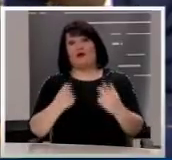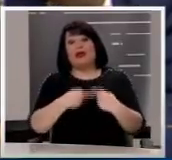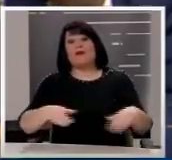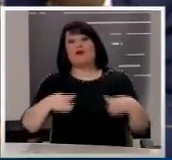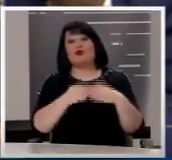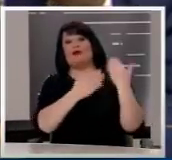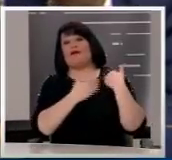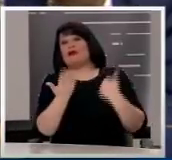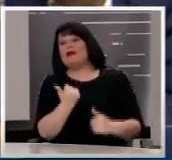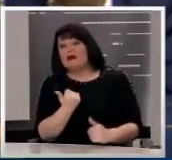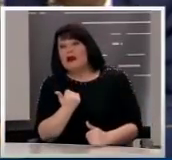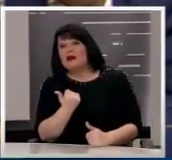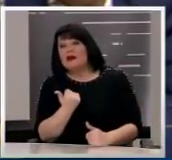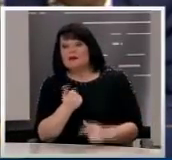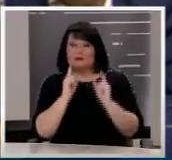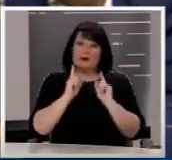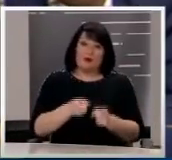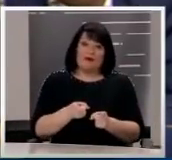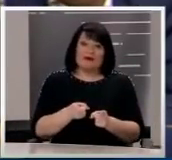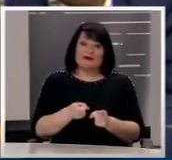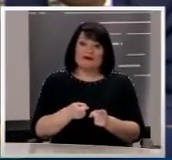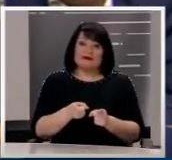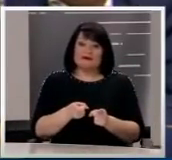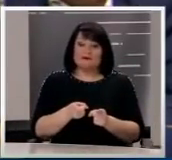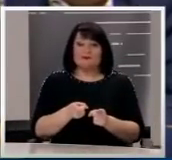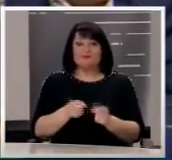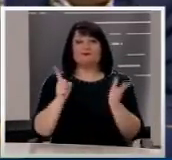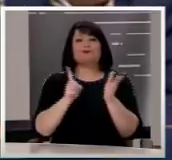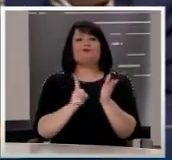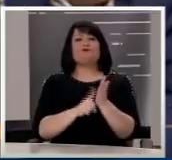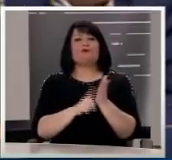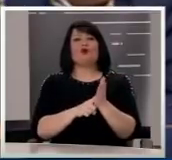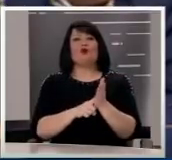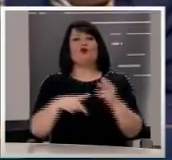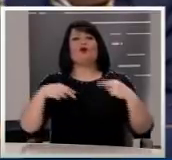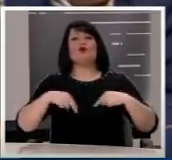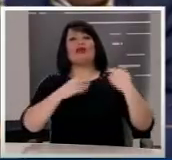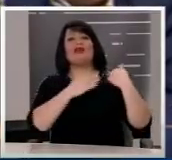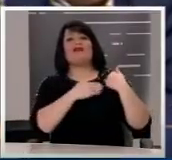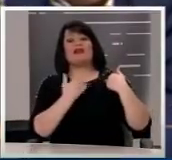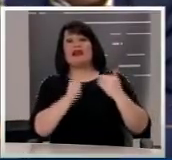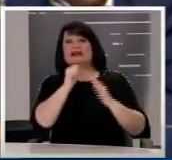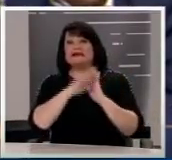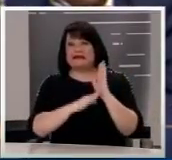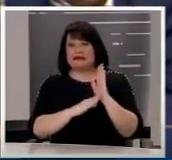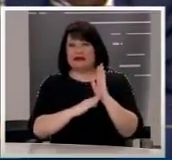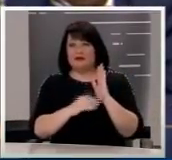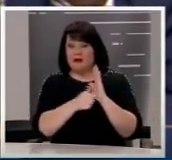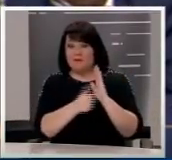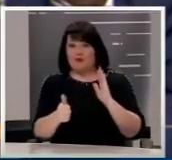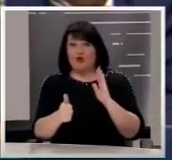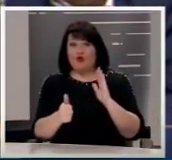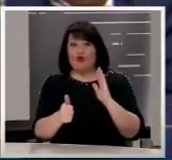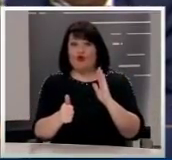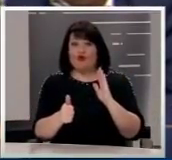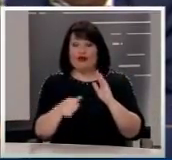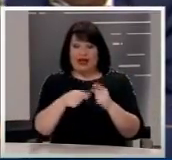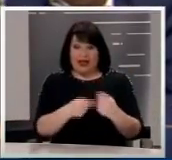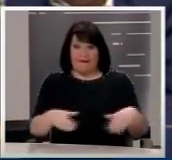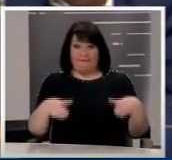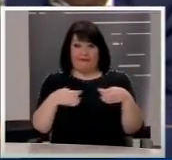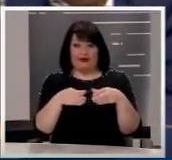Επιτροπή να κρίνει με βάση τον νόμο περί ευθύνης υπουργών και το Σύνταγμα, η μόνη αρμόδια να αποφασίσει είναι η Προανακριτική